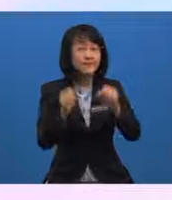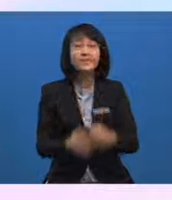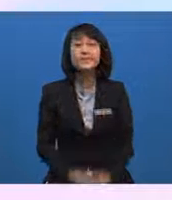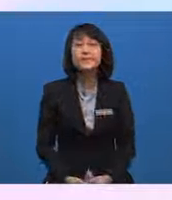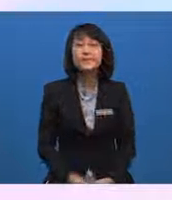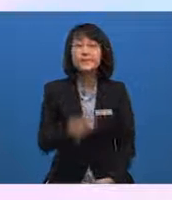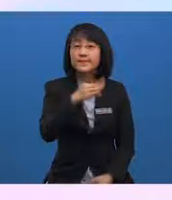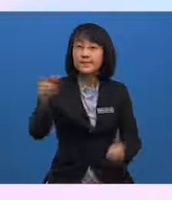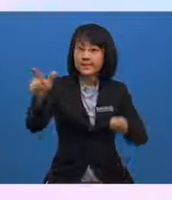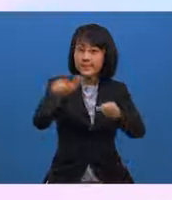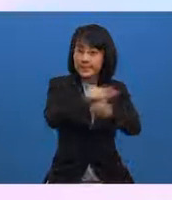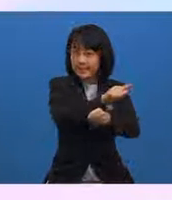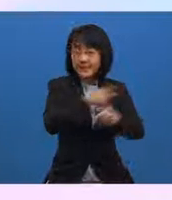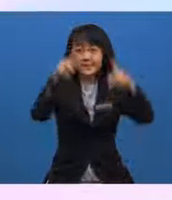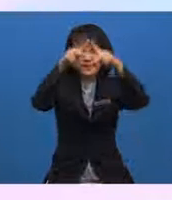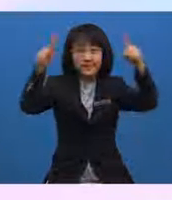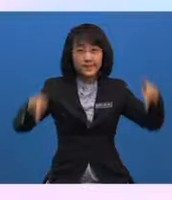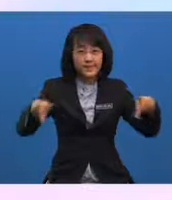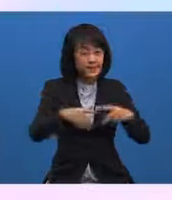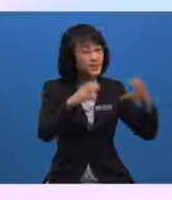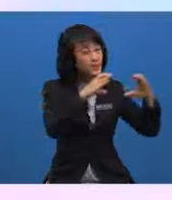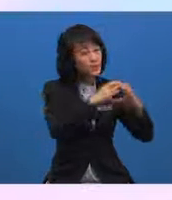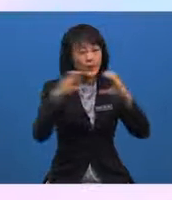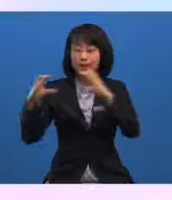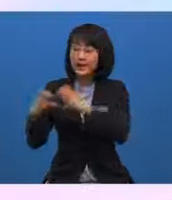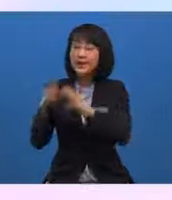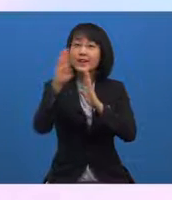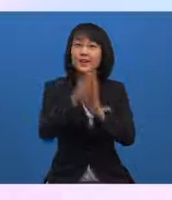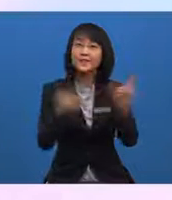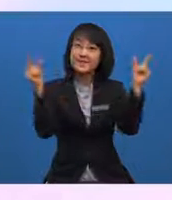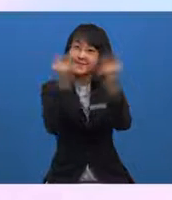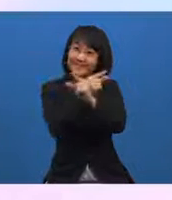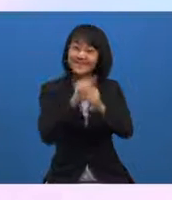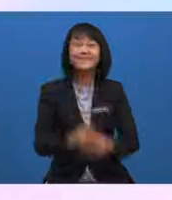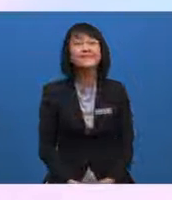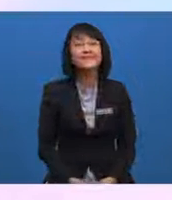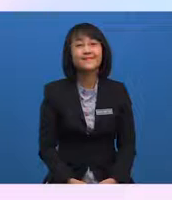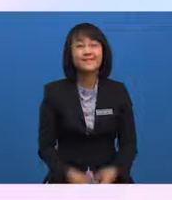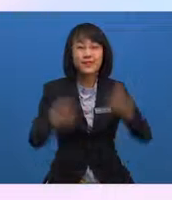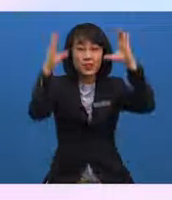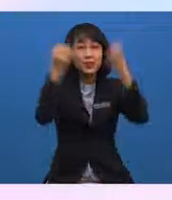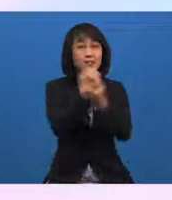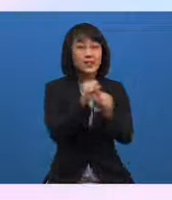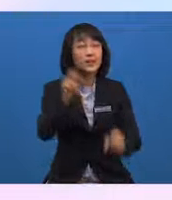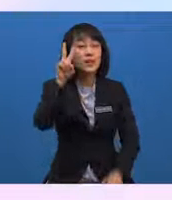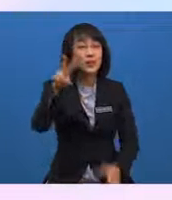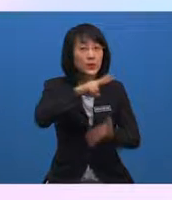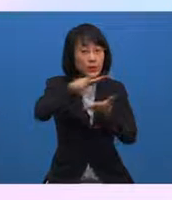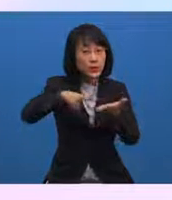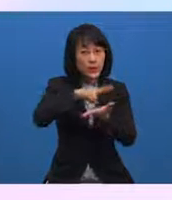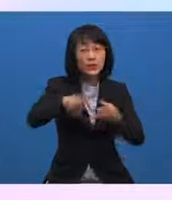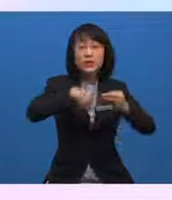dan lengkapkan peta buih berganda. Murid-murid, cikgu ada sediakan dua video berkaitan